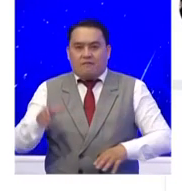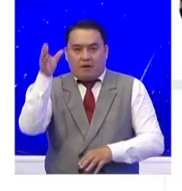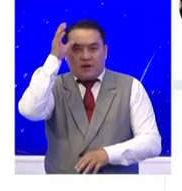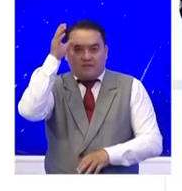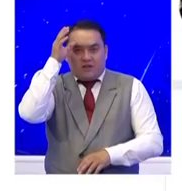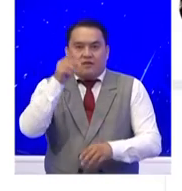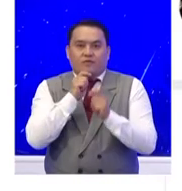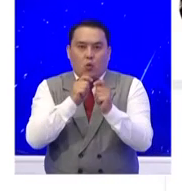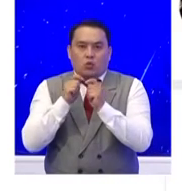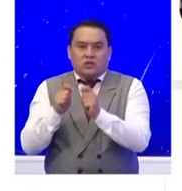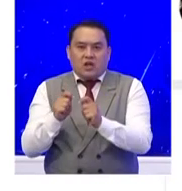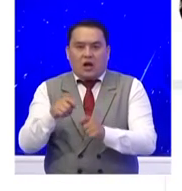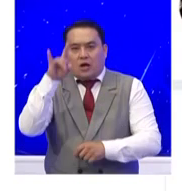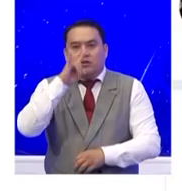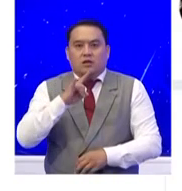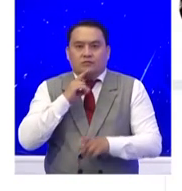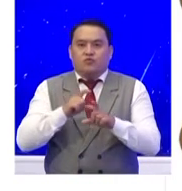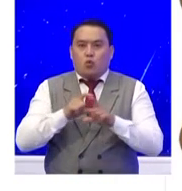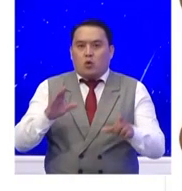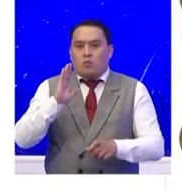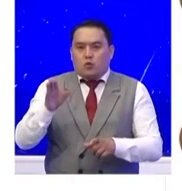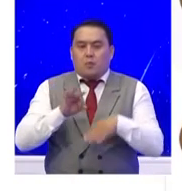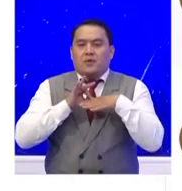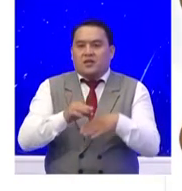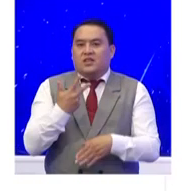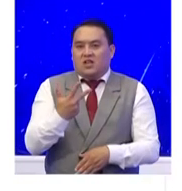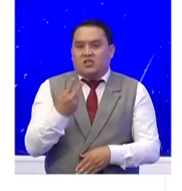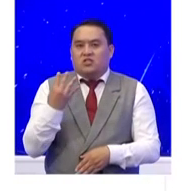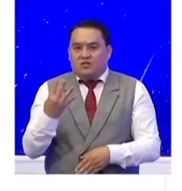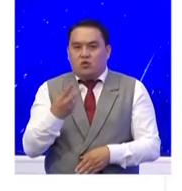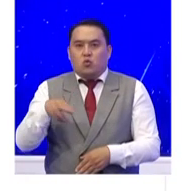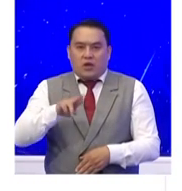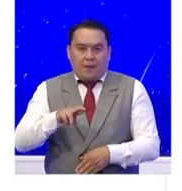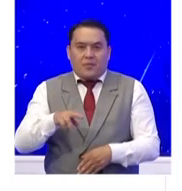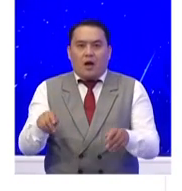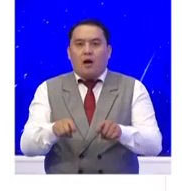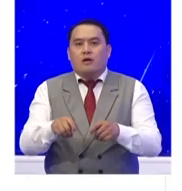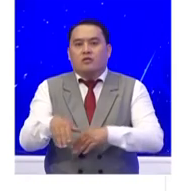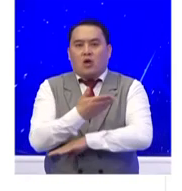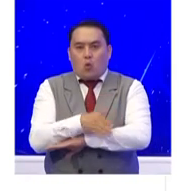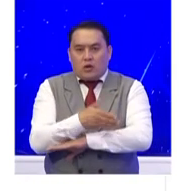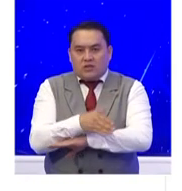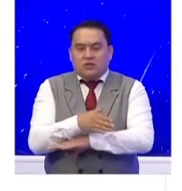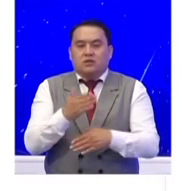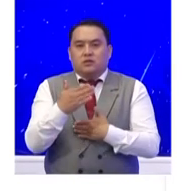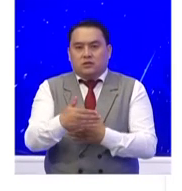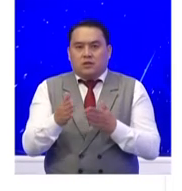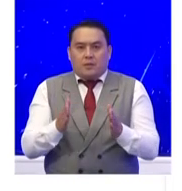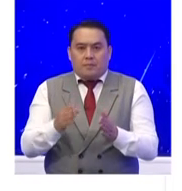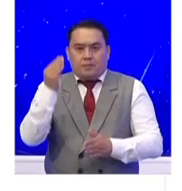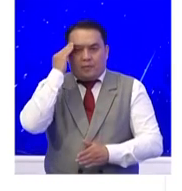образования, вручение аттестатов казахстанским школьникам будет проводиться 3-4 июня на открытом воздухе с соблюдением